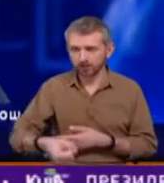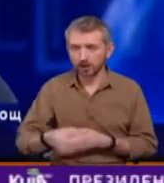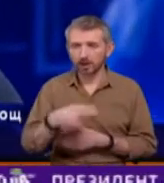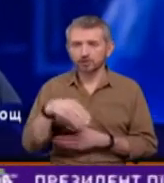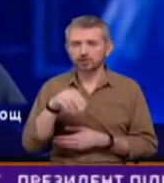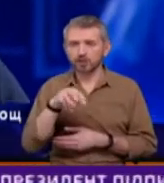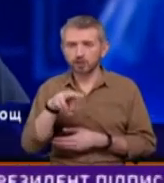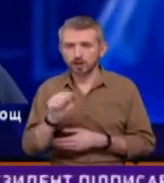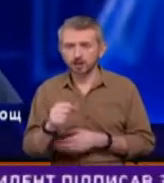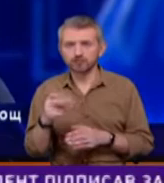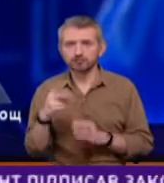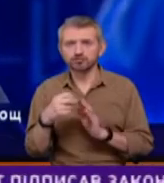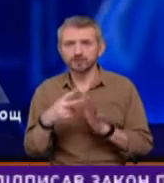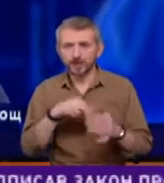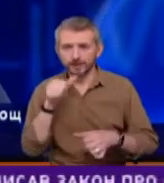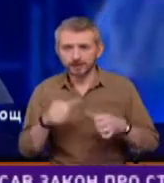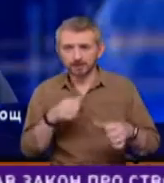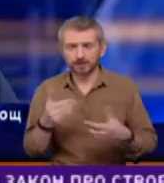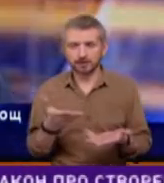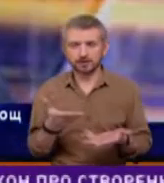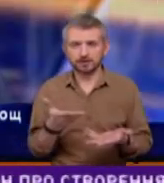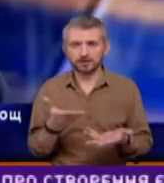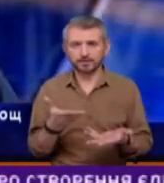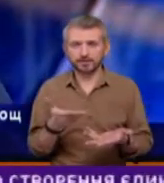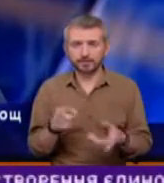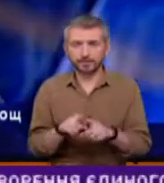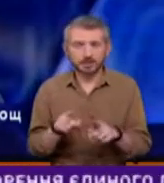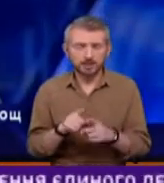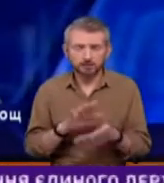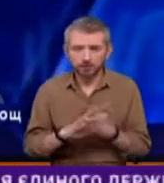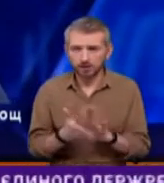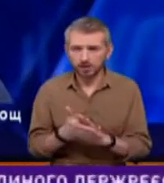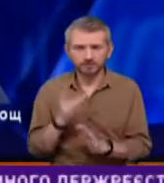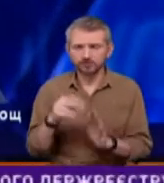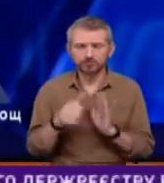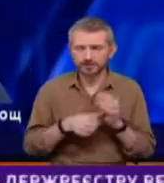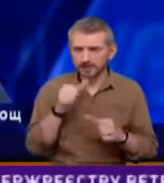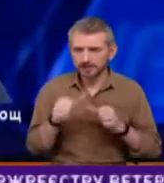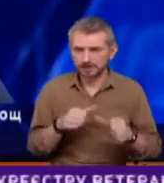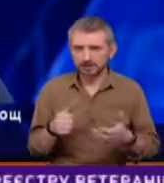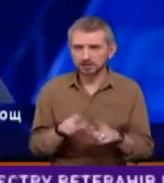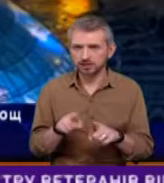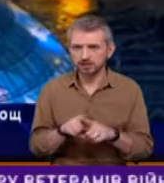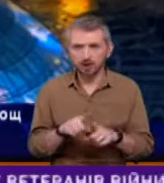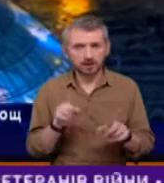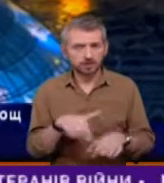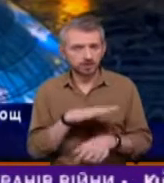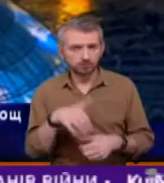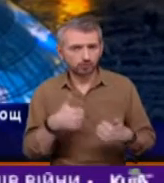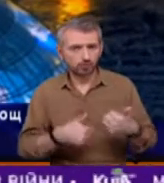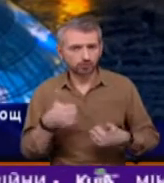Джамала, 2017 рік. Та ж сама ситуація. Перепрошую, 2016 рік. А що, теж не було там